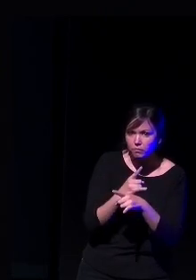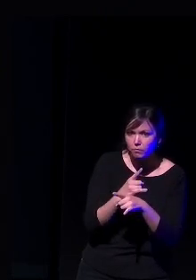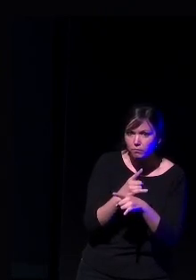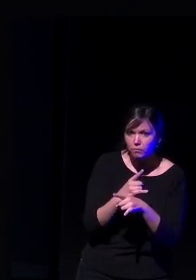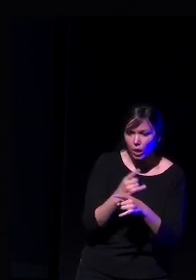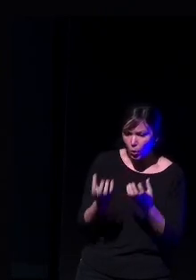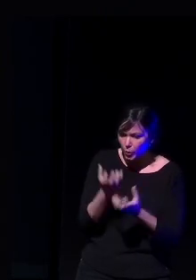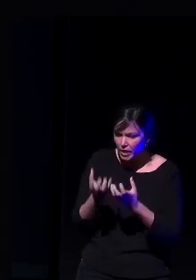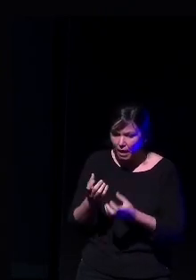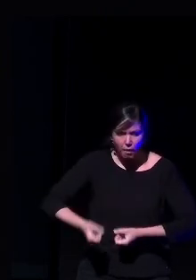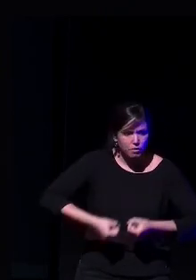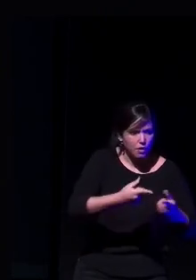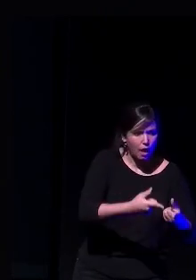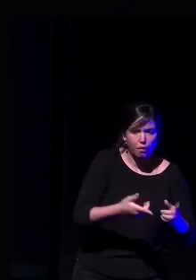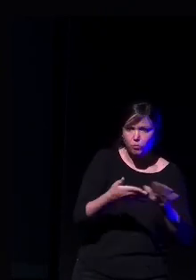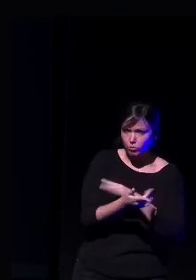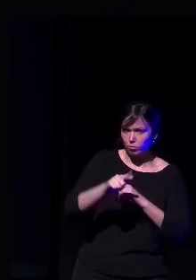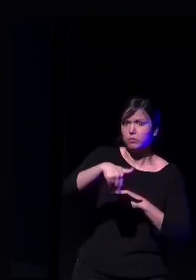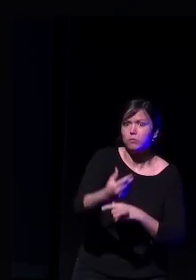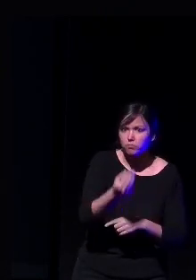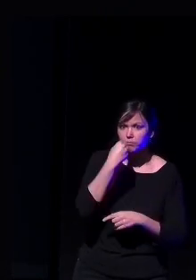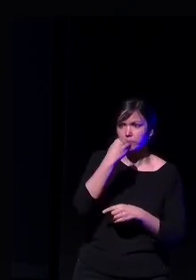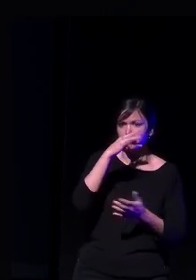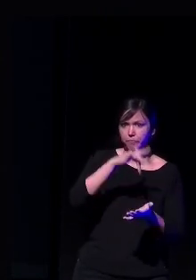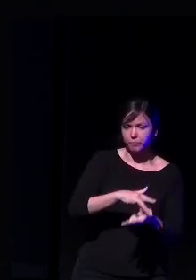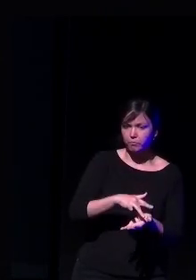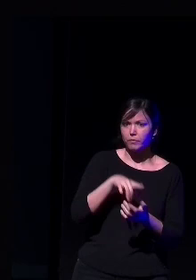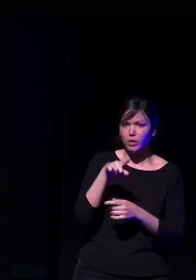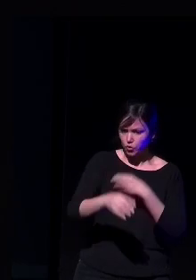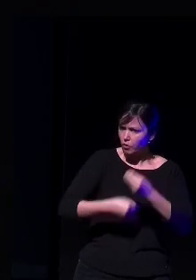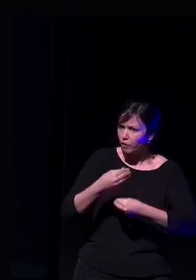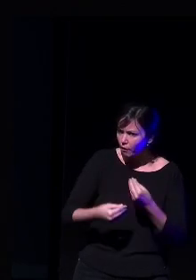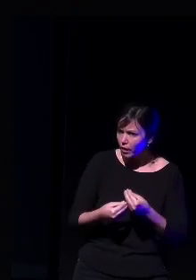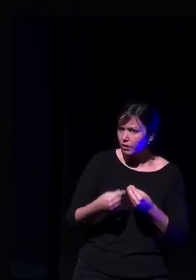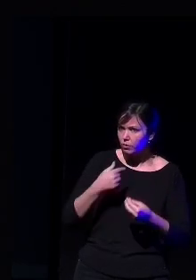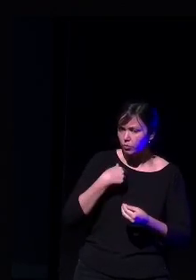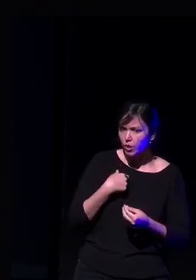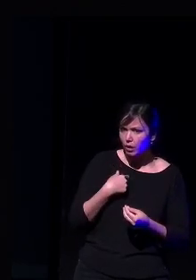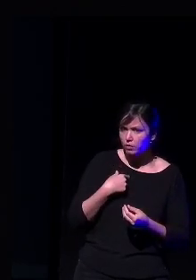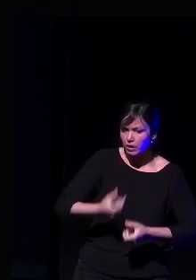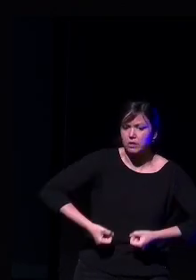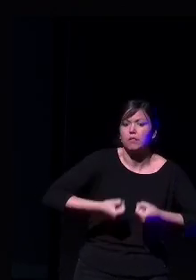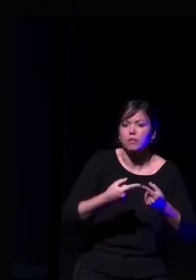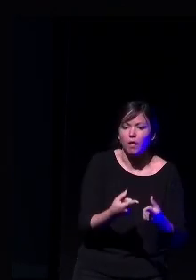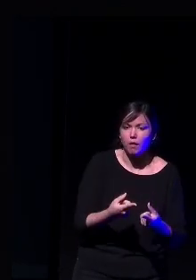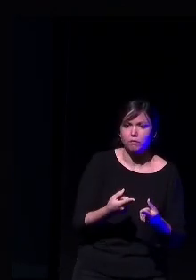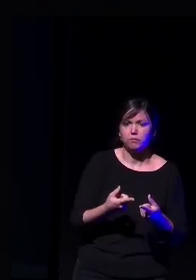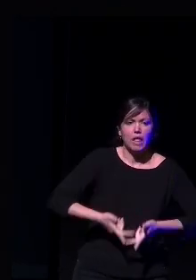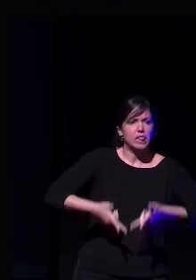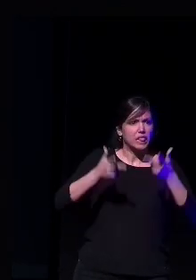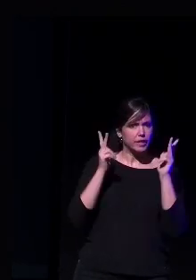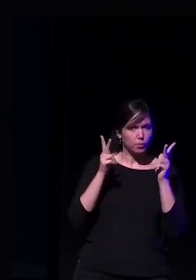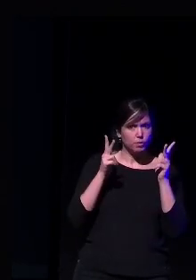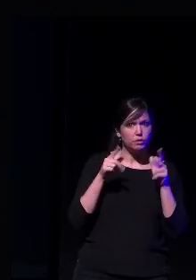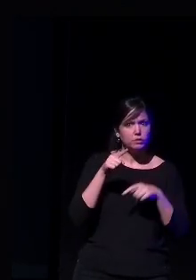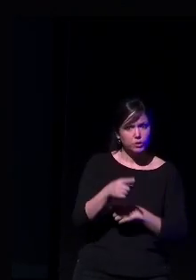menjar, perquè aquella carn te l'havies de menjar. I això és el que estem fent. Els hi donem gra, els tenim lliures. I una